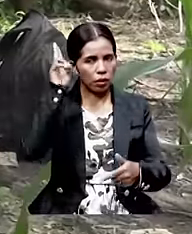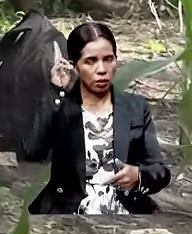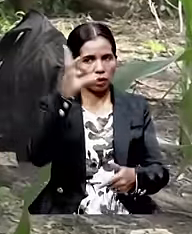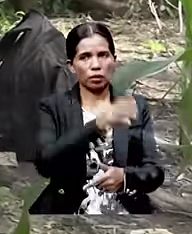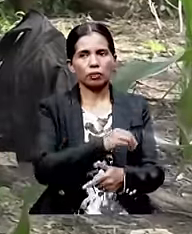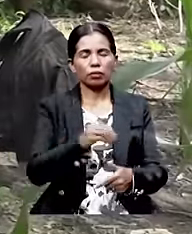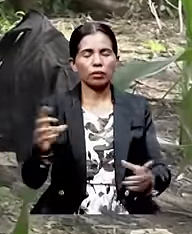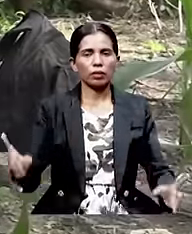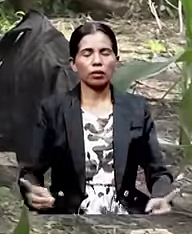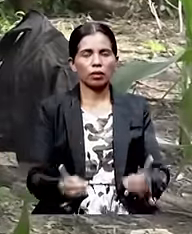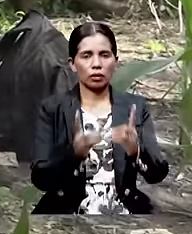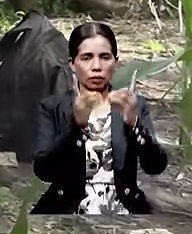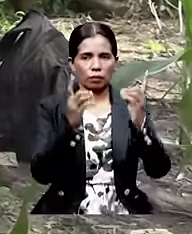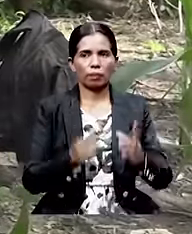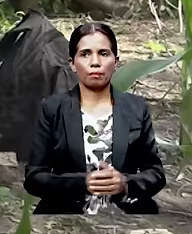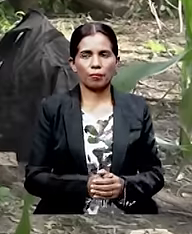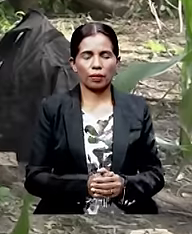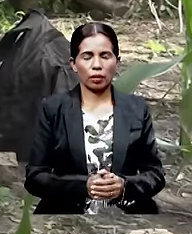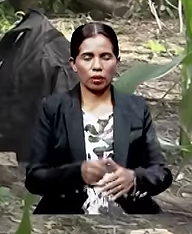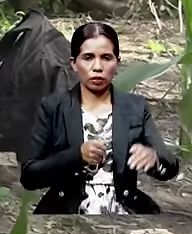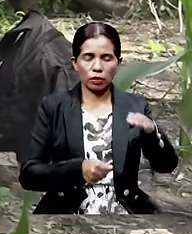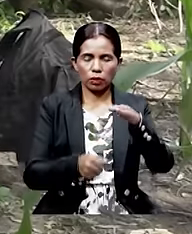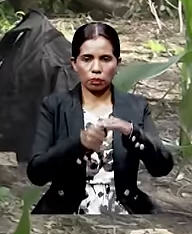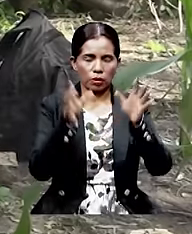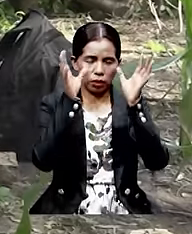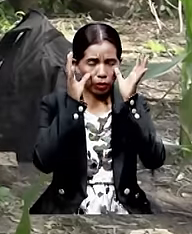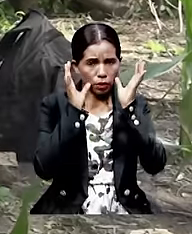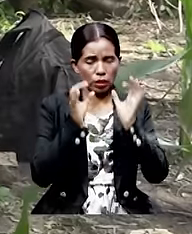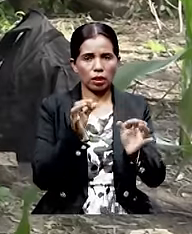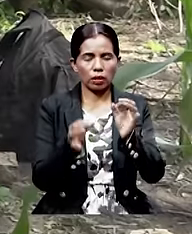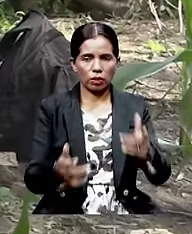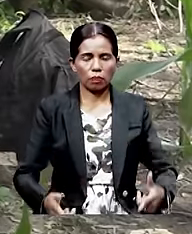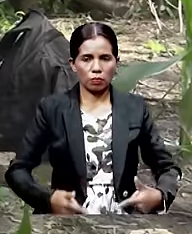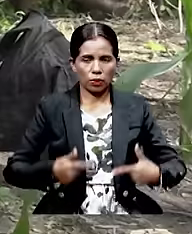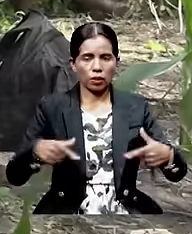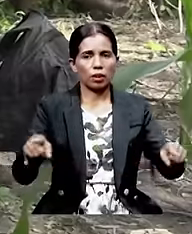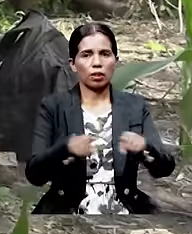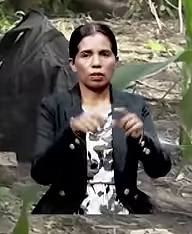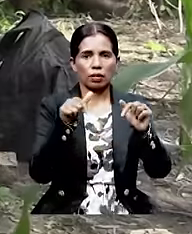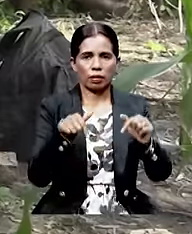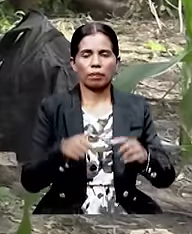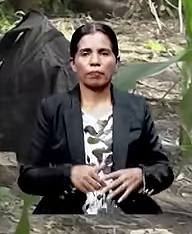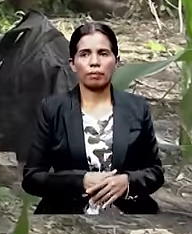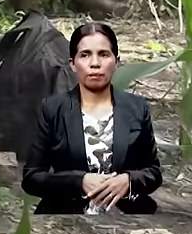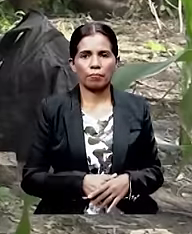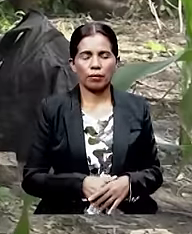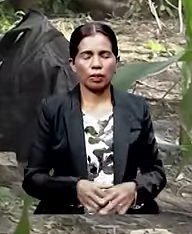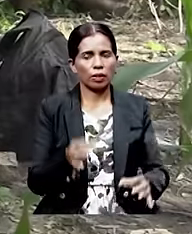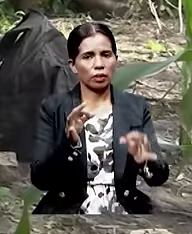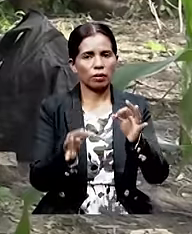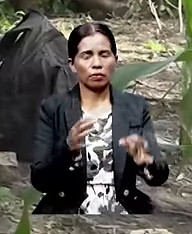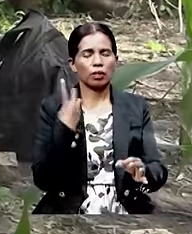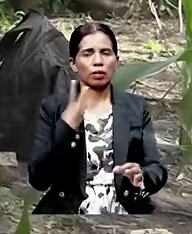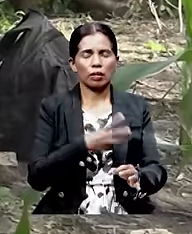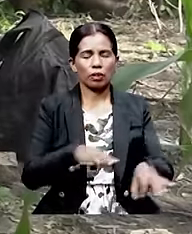Jesus hasoro. Subar in tristeza mas ke moris su punisan hanesan ni. Kada vez se esforço ni